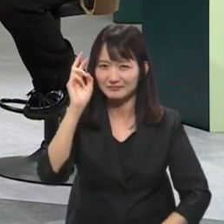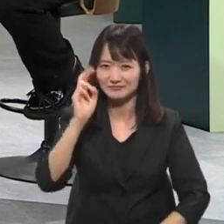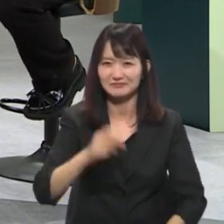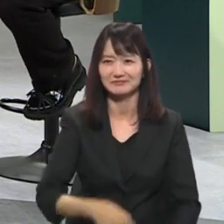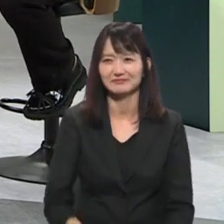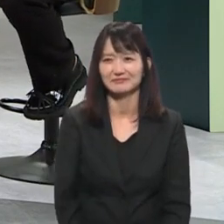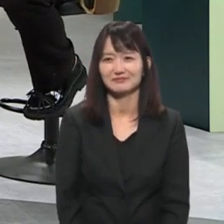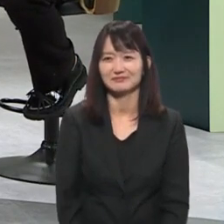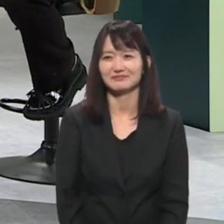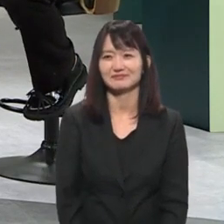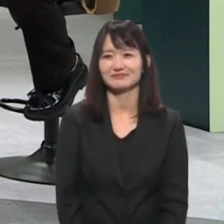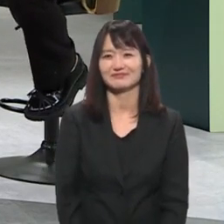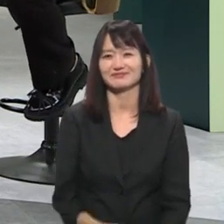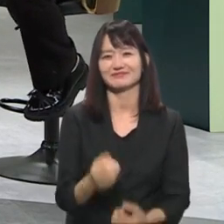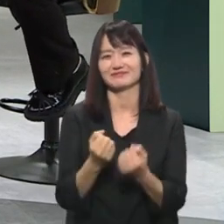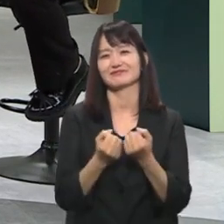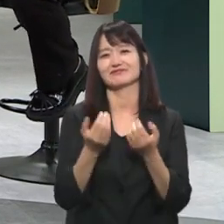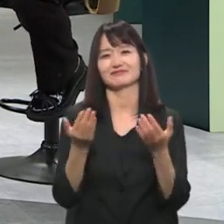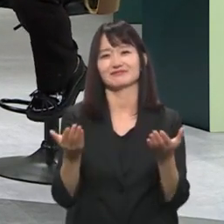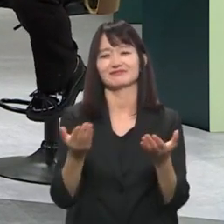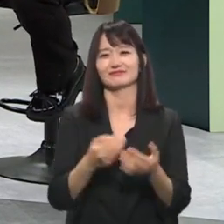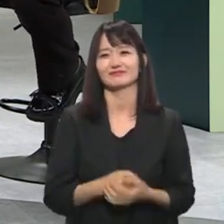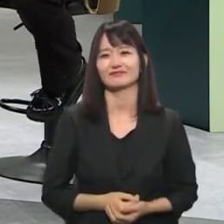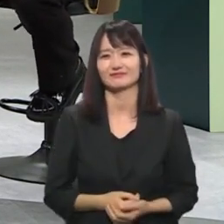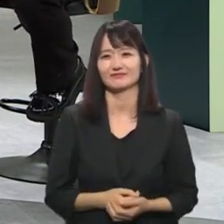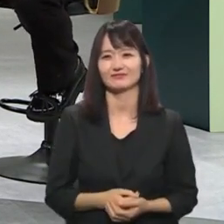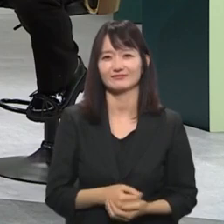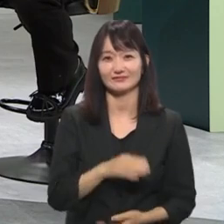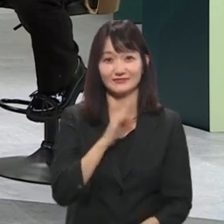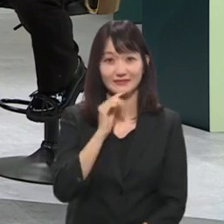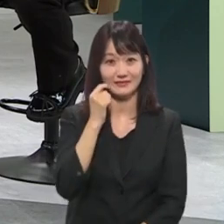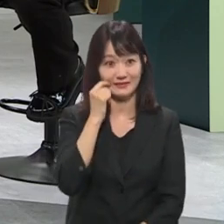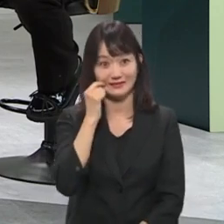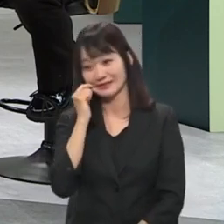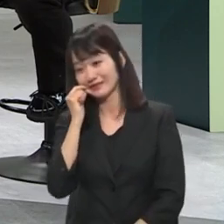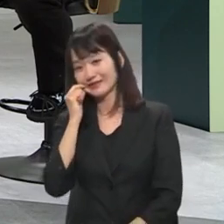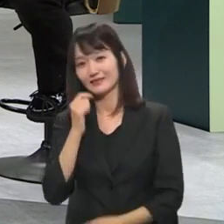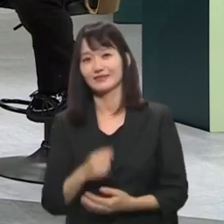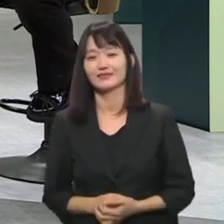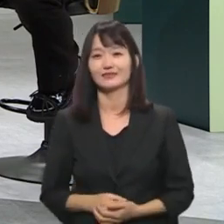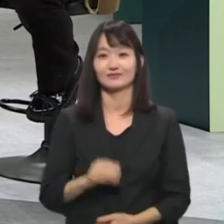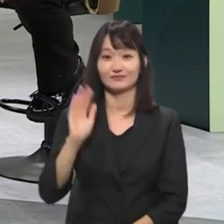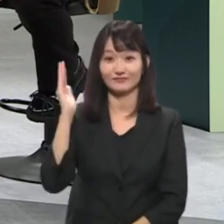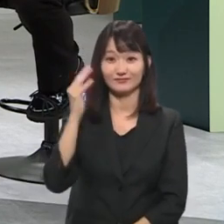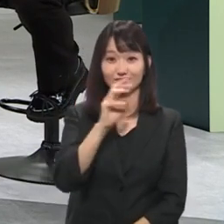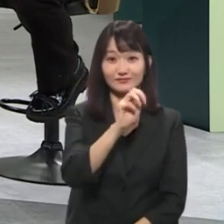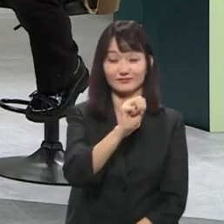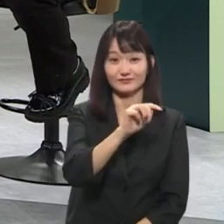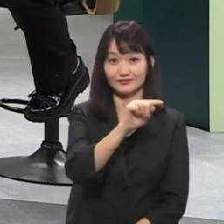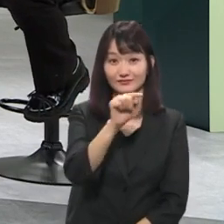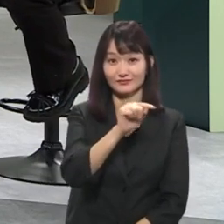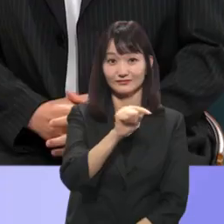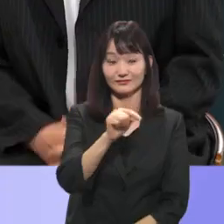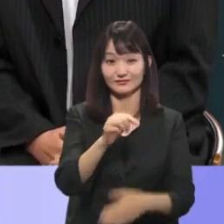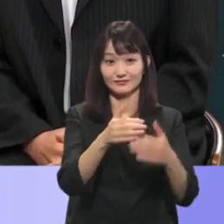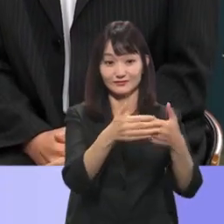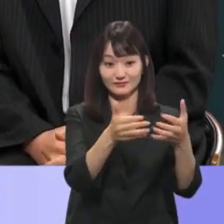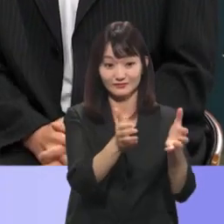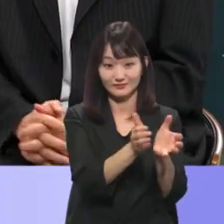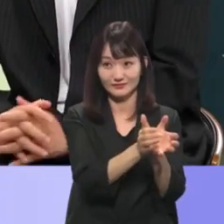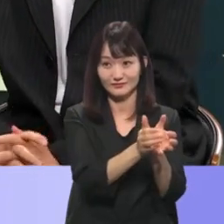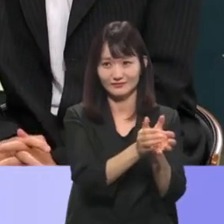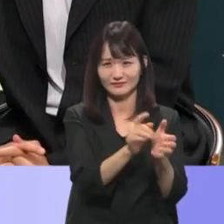하는 생각을 합니다 아무튼 지금 설명드린대로 진짜 대세 요새 뭐 mg들한테 가장 인기